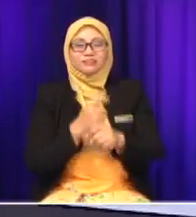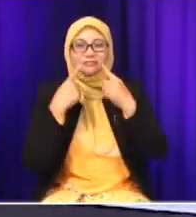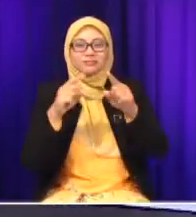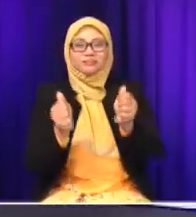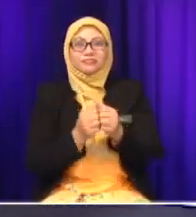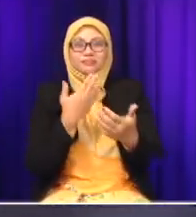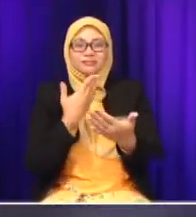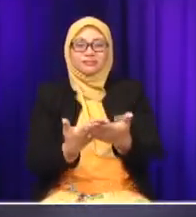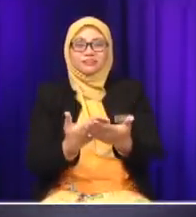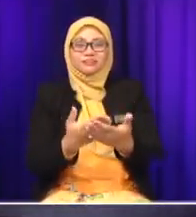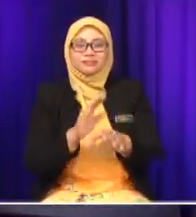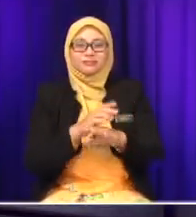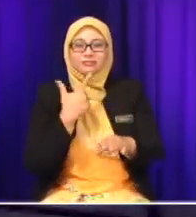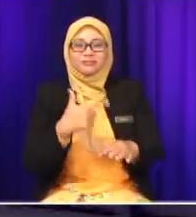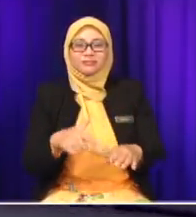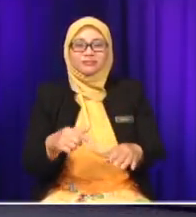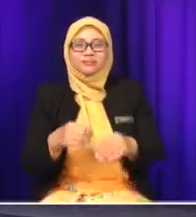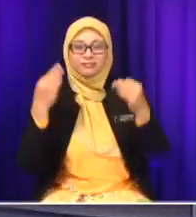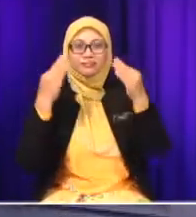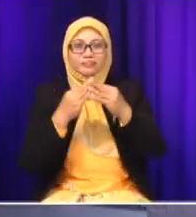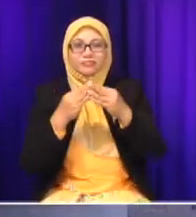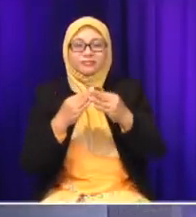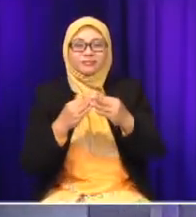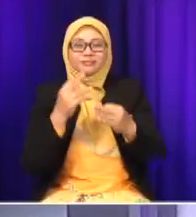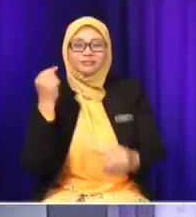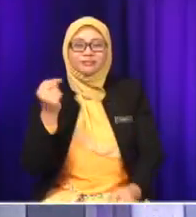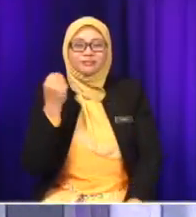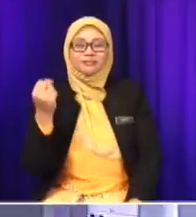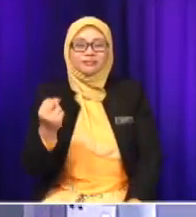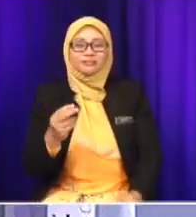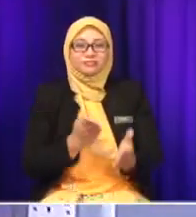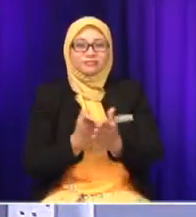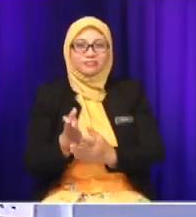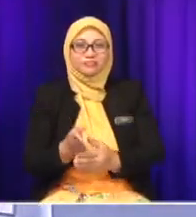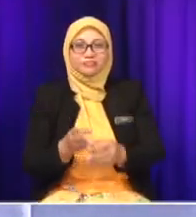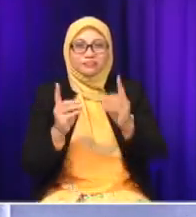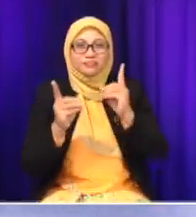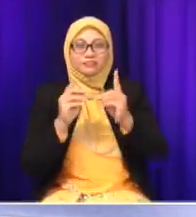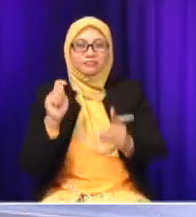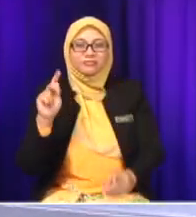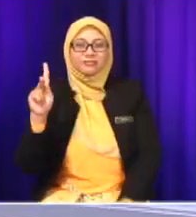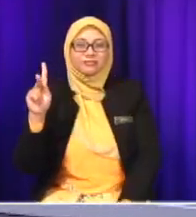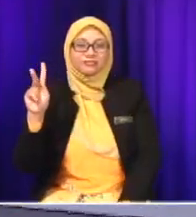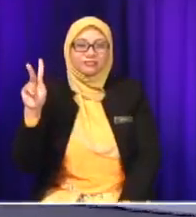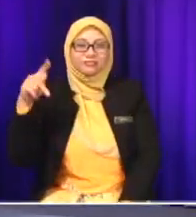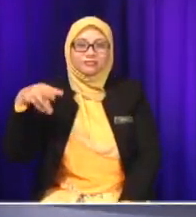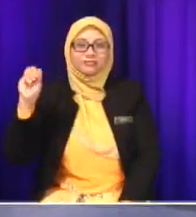diri fokus sentiasa Jangan nakal-nakal teruskan menonton Didik TV KPM Salamualaikum